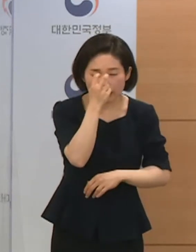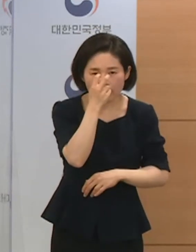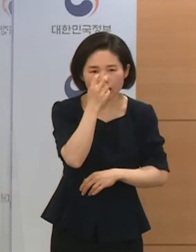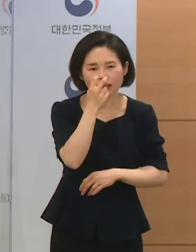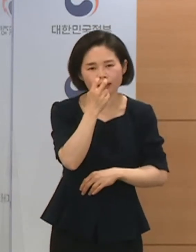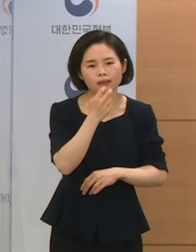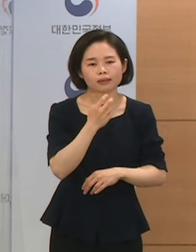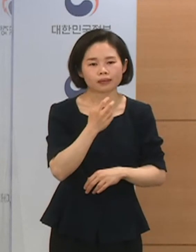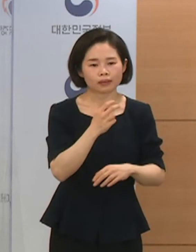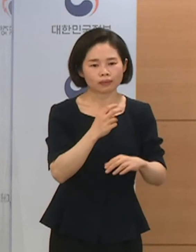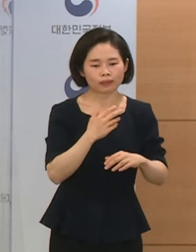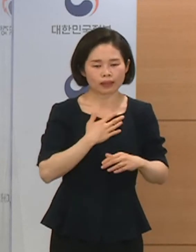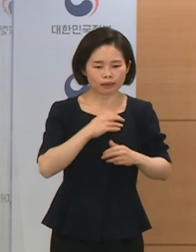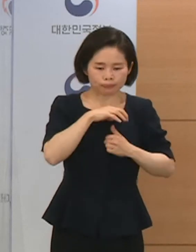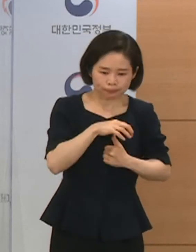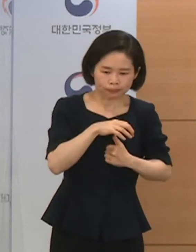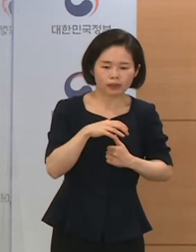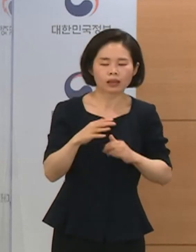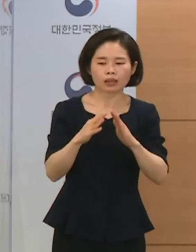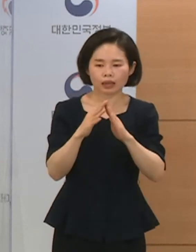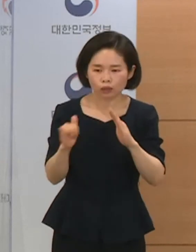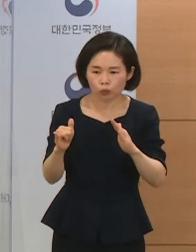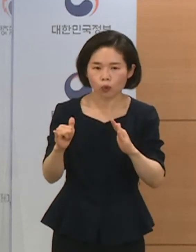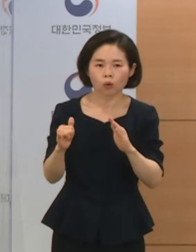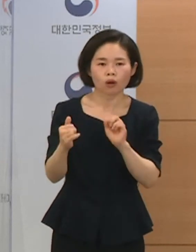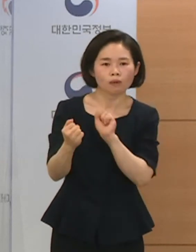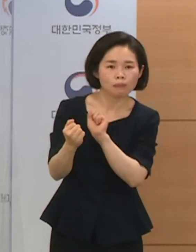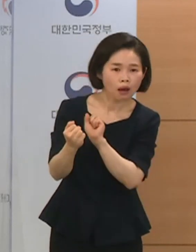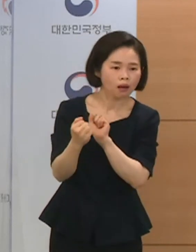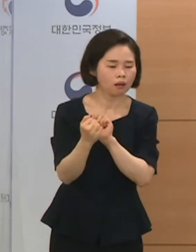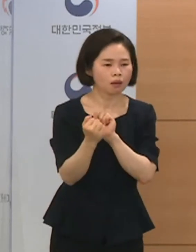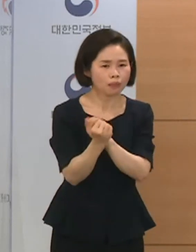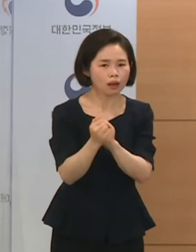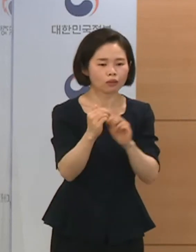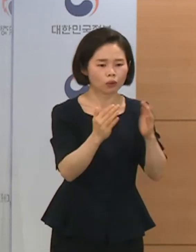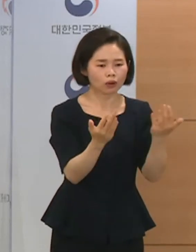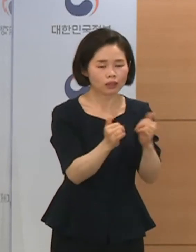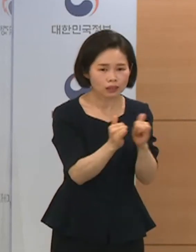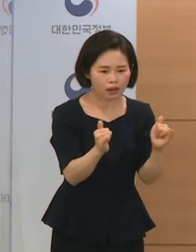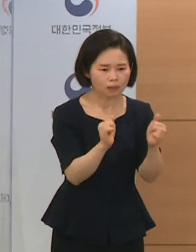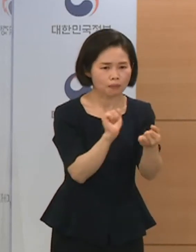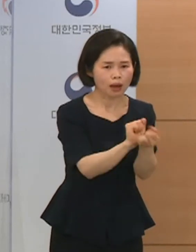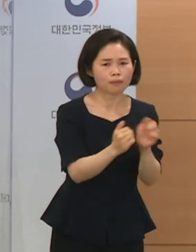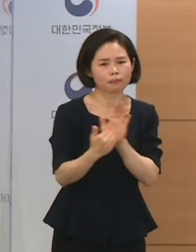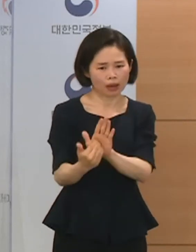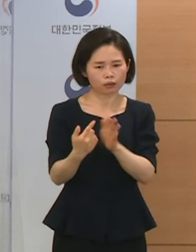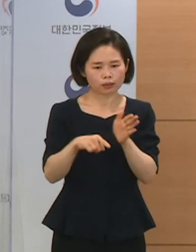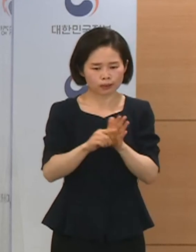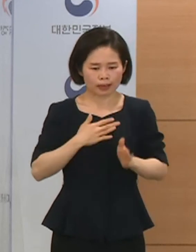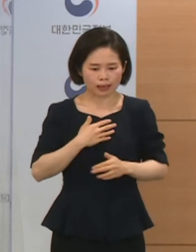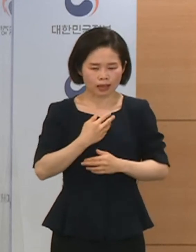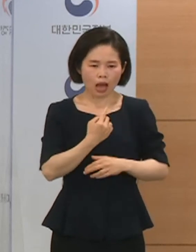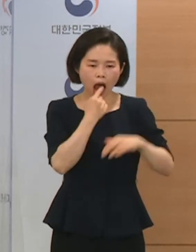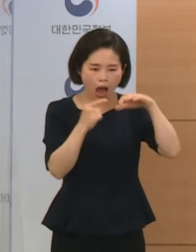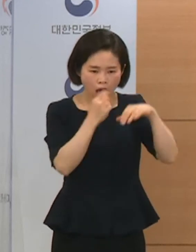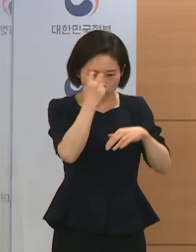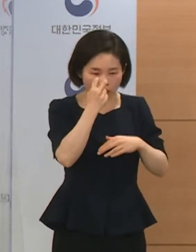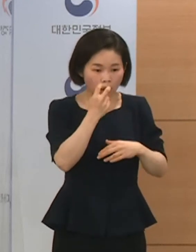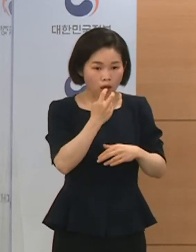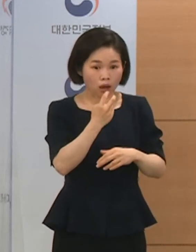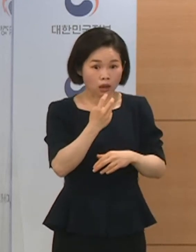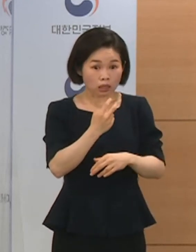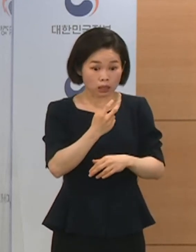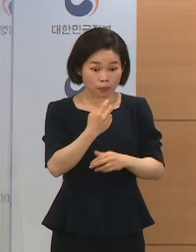소중한 가족으로 전파가 되거나 아니면 직장 동료로 전파되지 않도록 신속하게 검사를 받아주실 것을 당부를